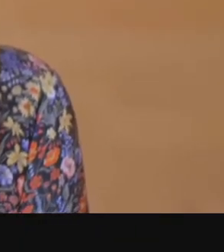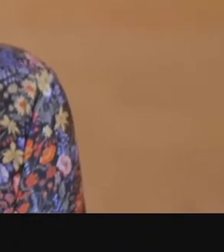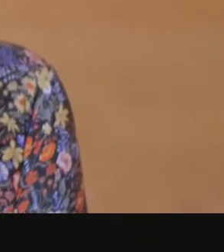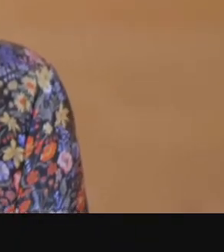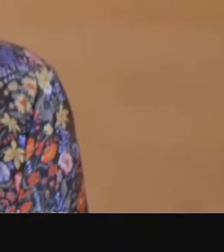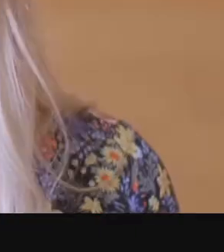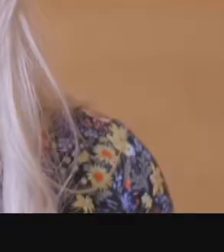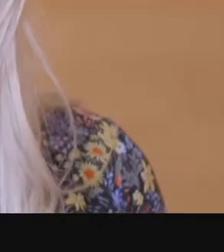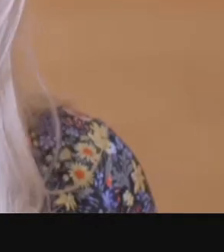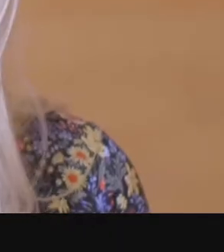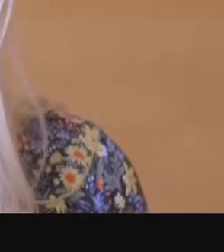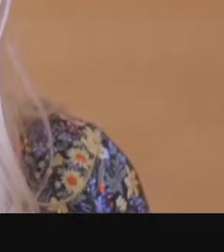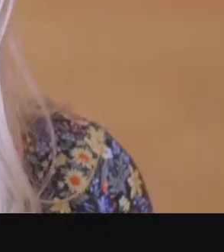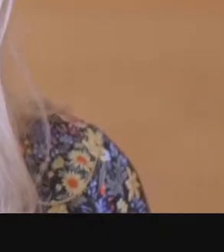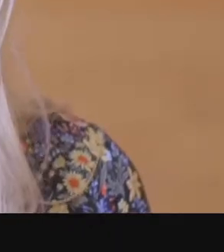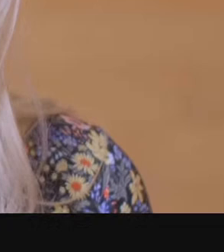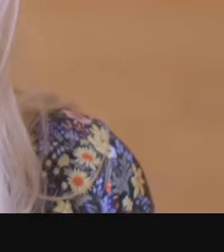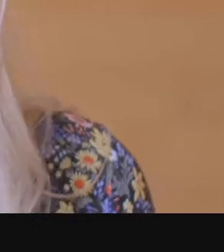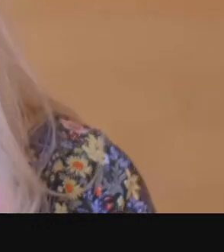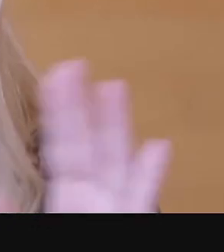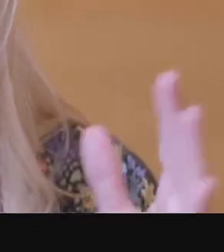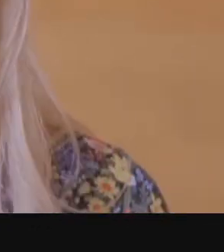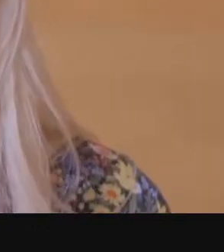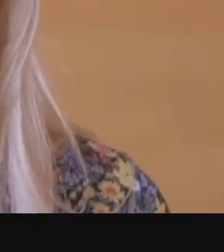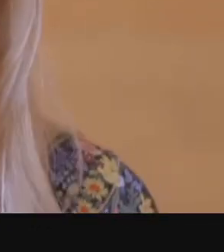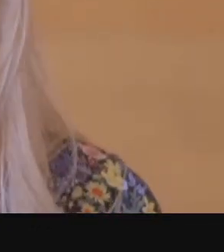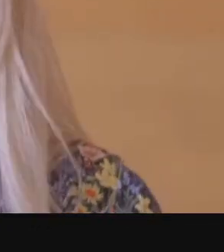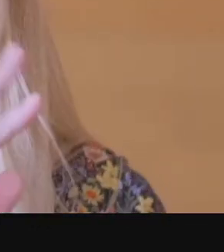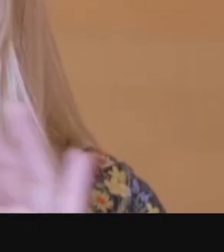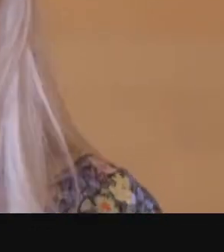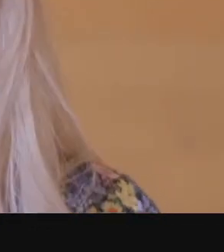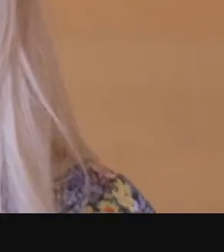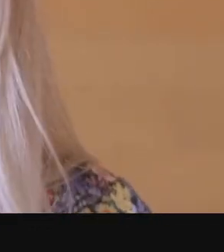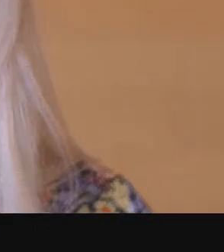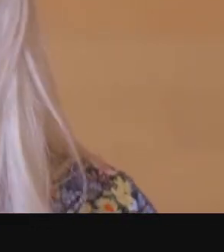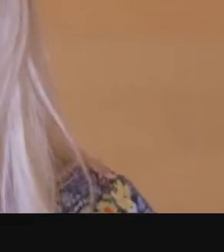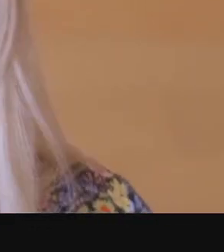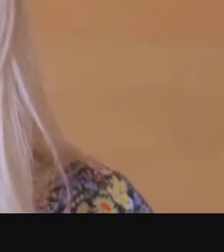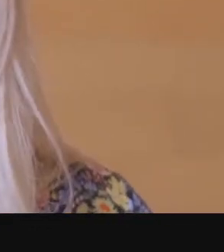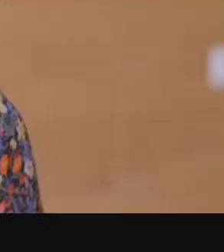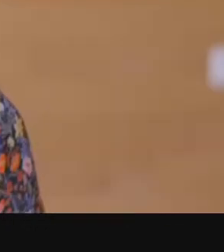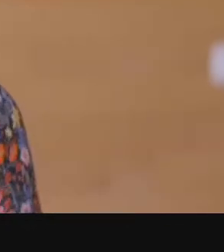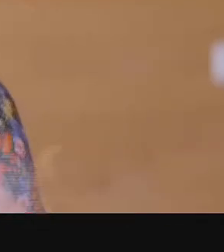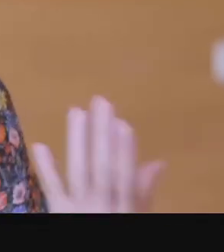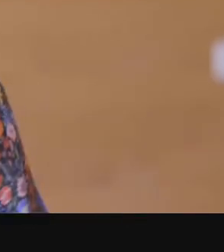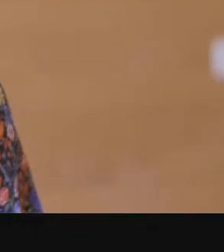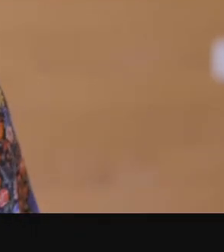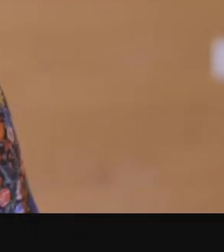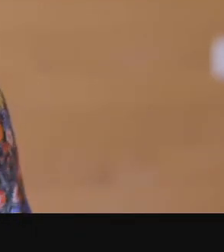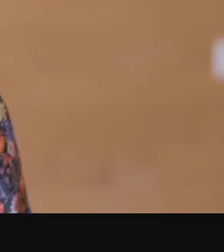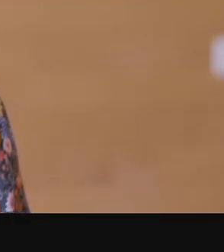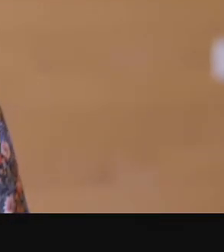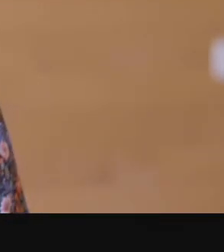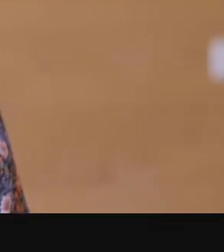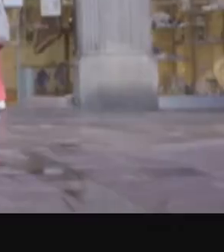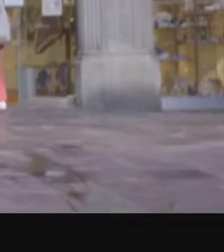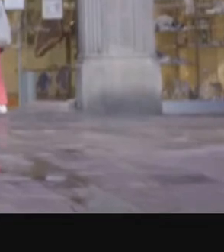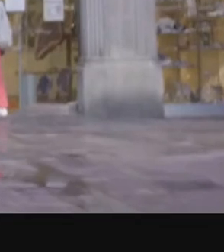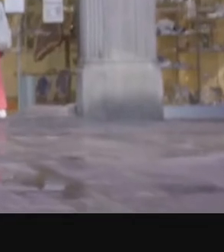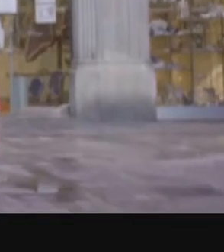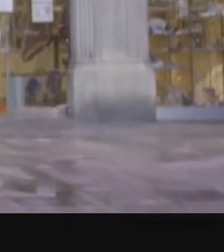metge. Estava obsessionada amb totes les sèries que hi havia de metges, m'encantaven. M'encantava la idea d'ajudar la